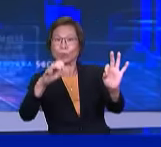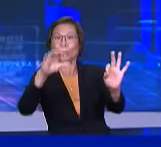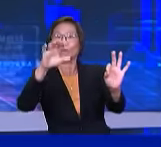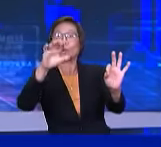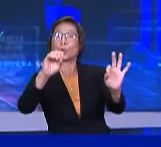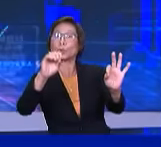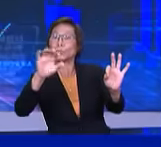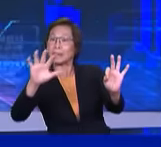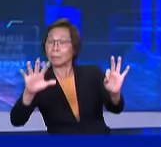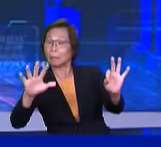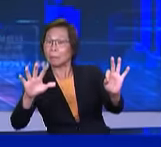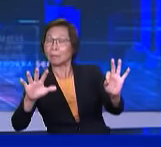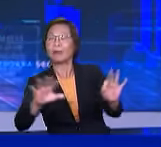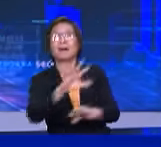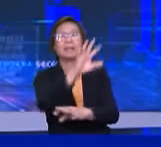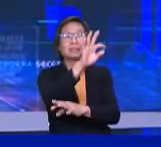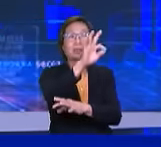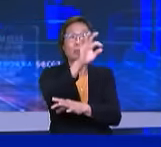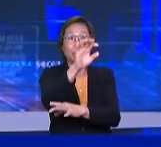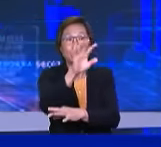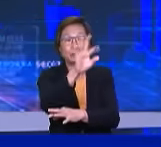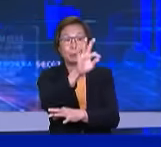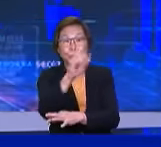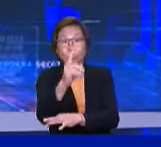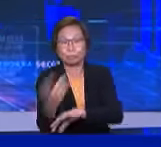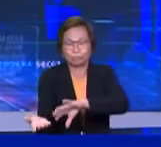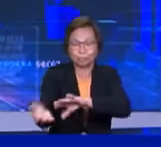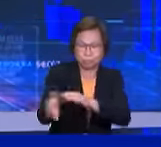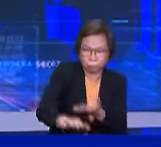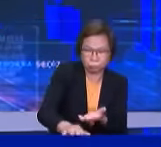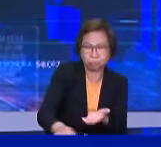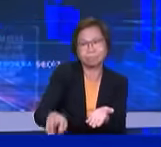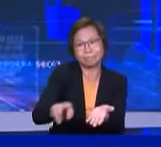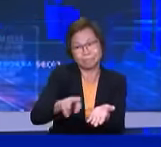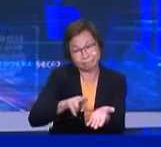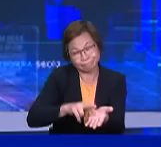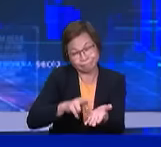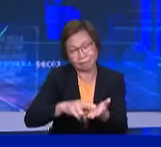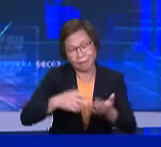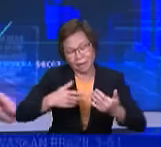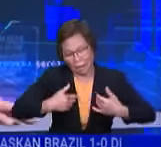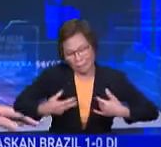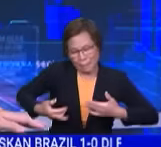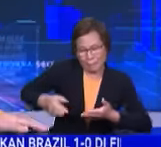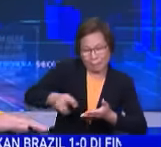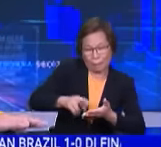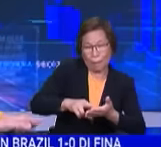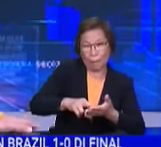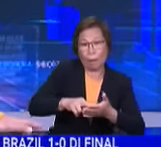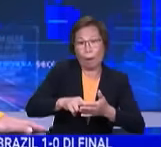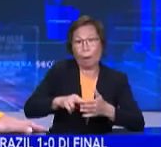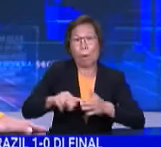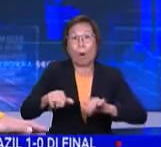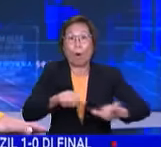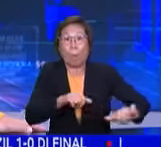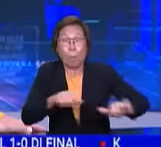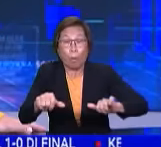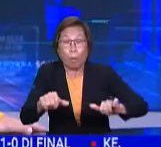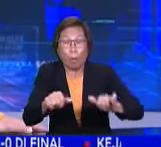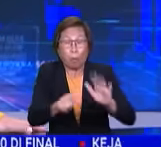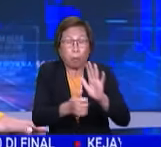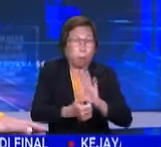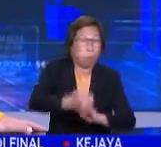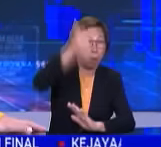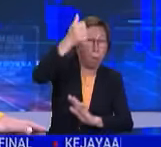9,105 kes dengan 91 kematian dilaporkan. Turut dilaporkan kes aktif tertinggi selepas kali